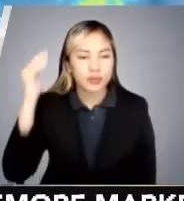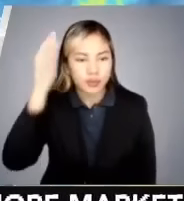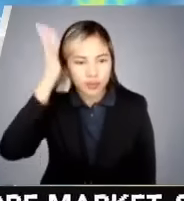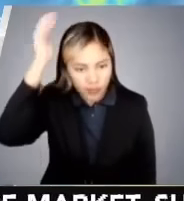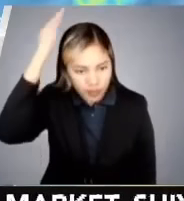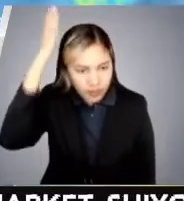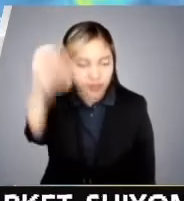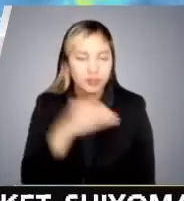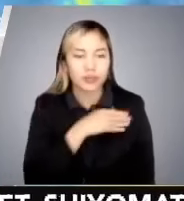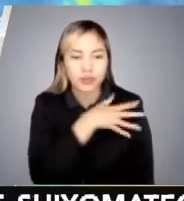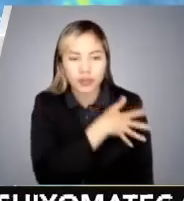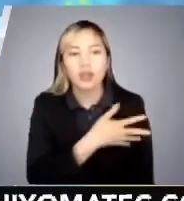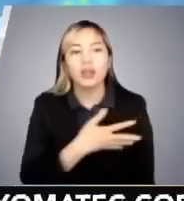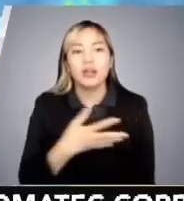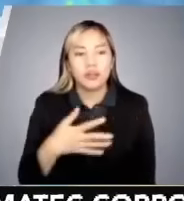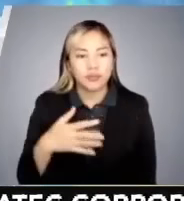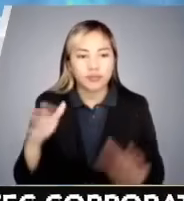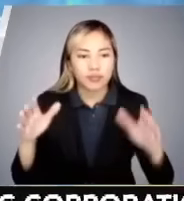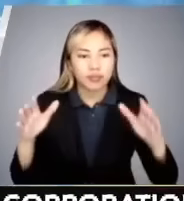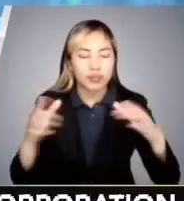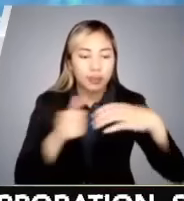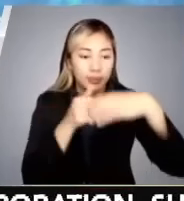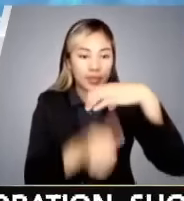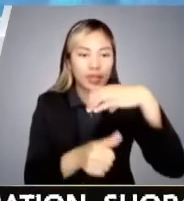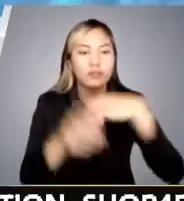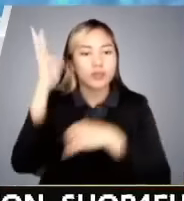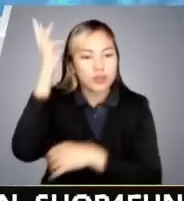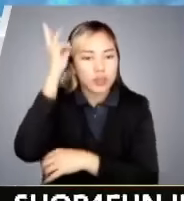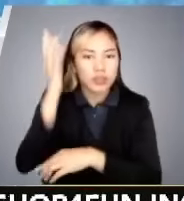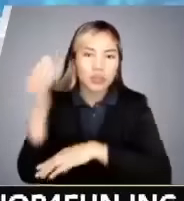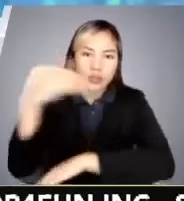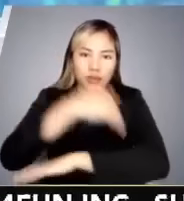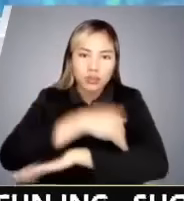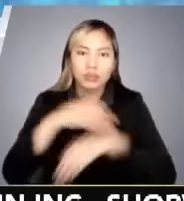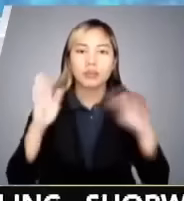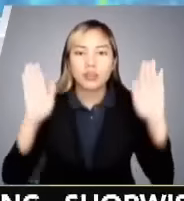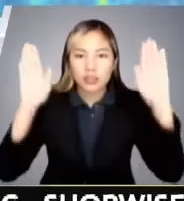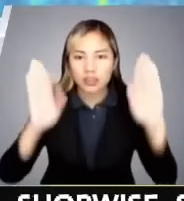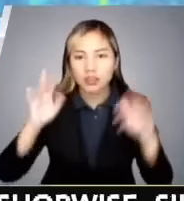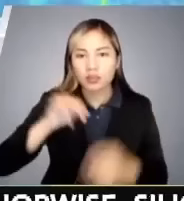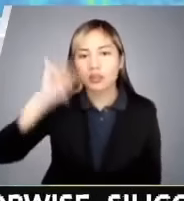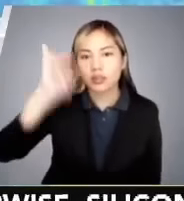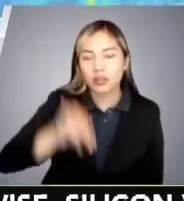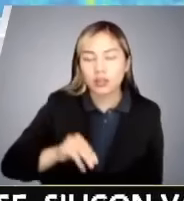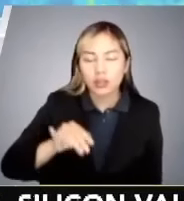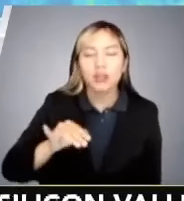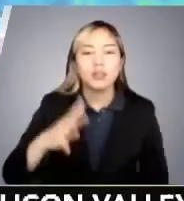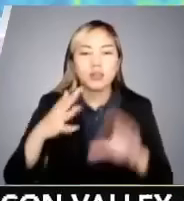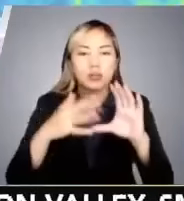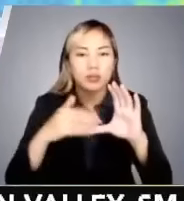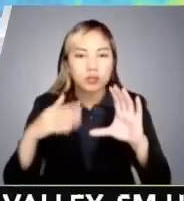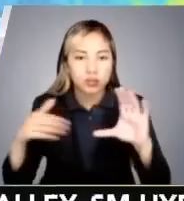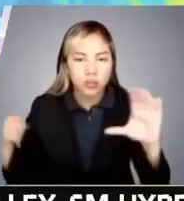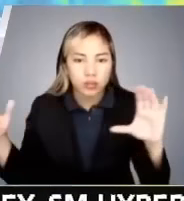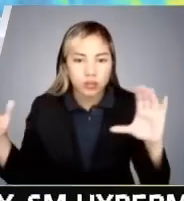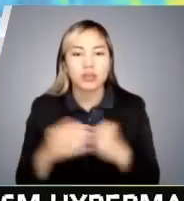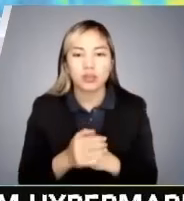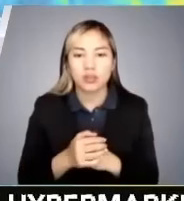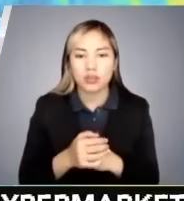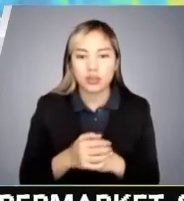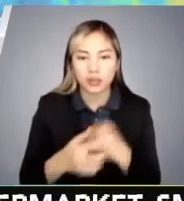Ifugao, Mountain Province, Benguet, Ilocos Norte, Ilocos Sur, La Union, Pangasinan, Zambales, Tarlac, Nueva